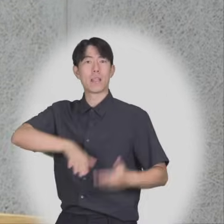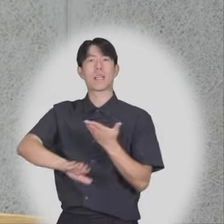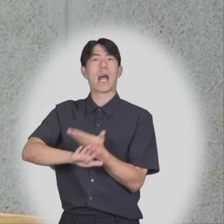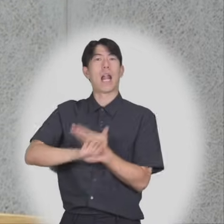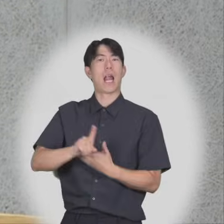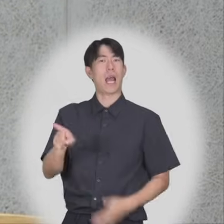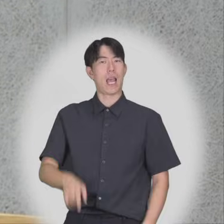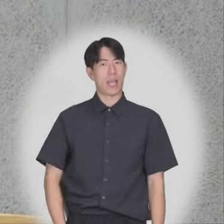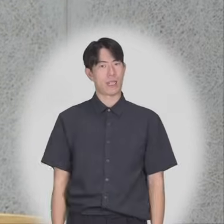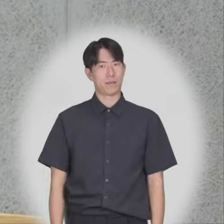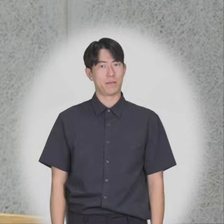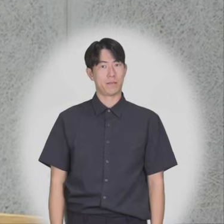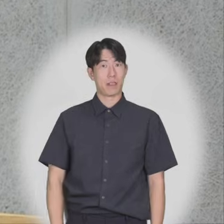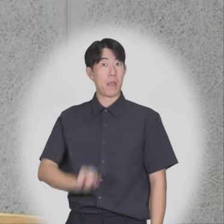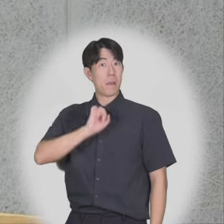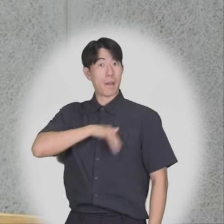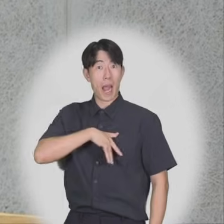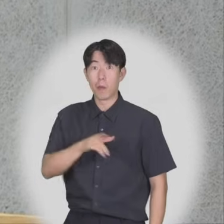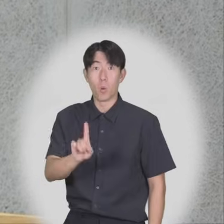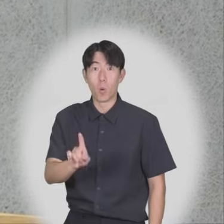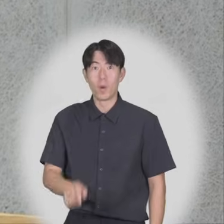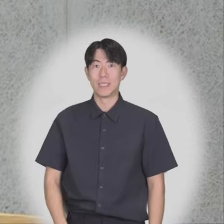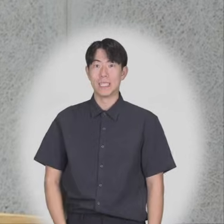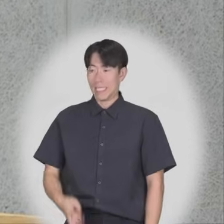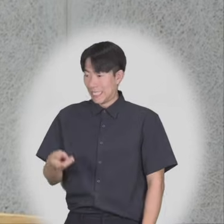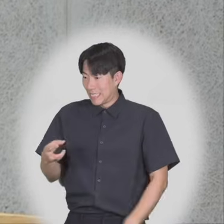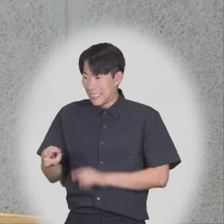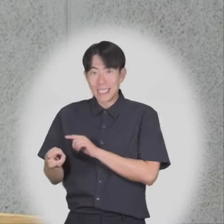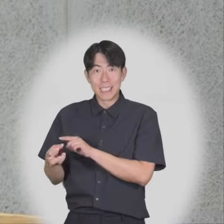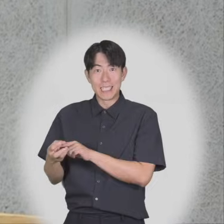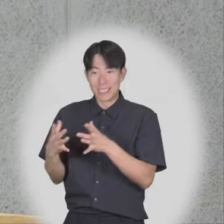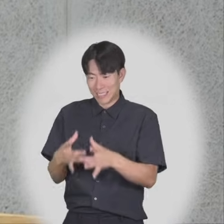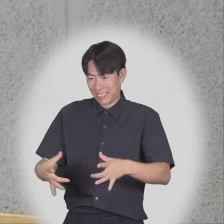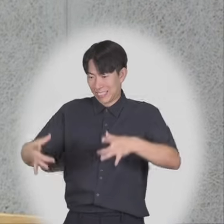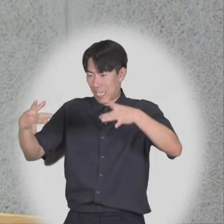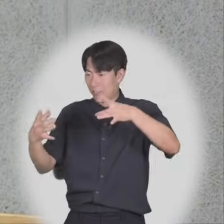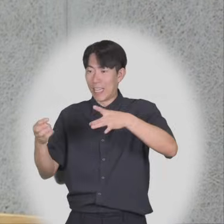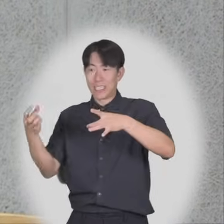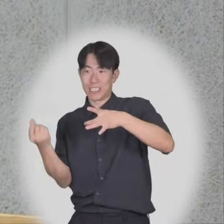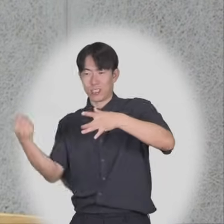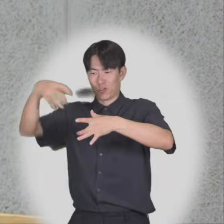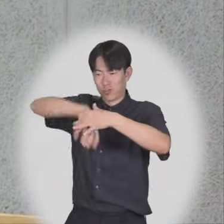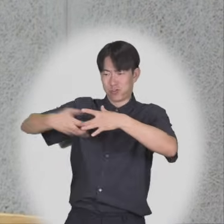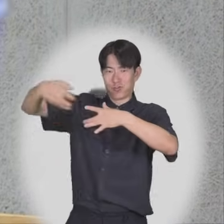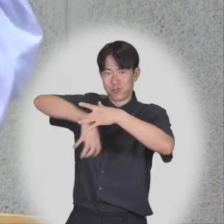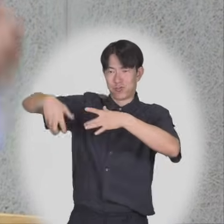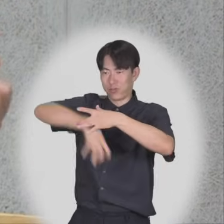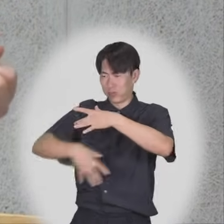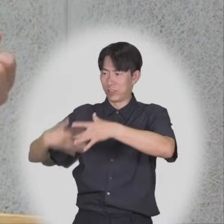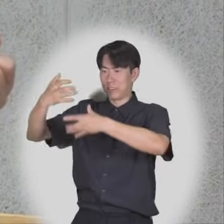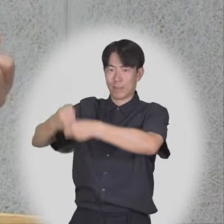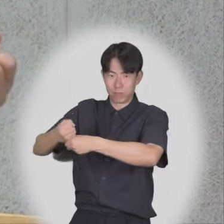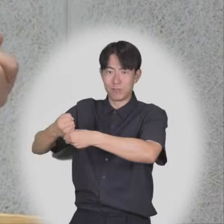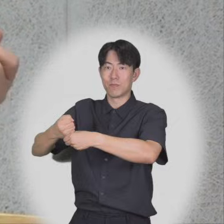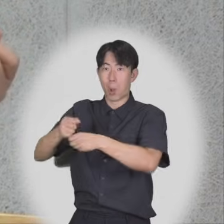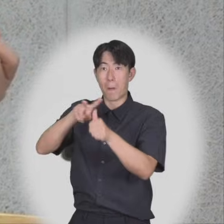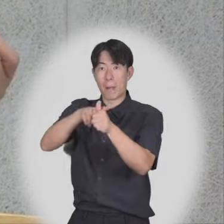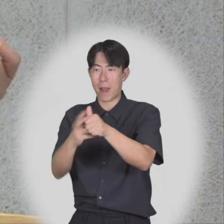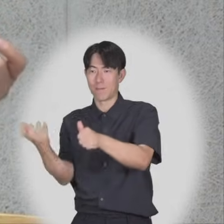뿌리질 않습니다. 팔레스틴은요, 씨가 담겨져 있는 자루를 나귀 등에다 척